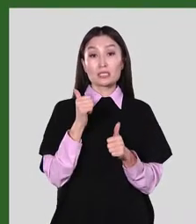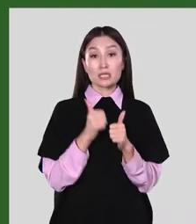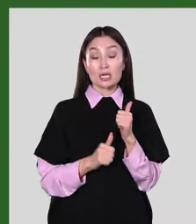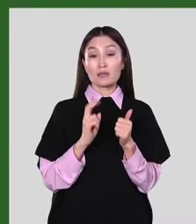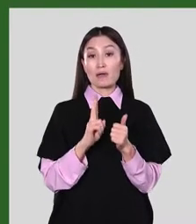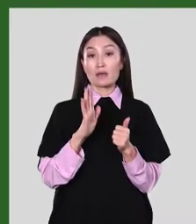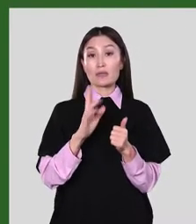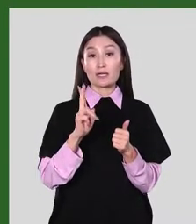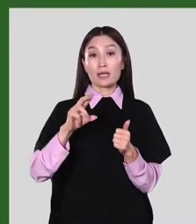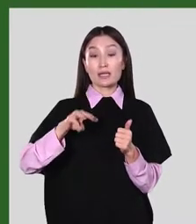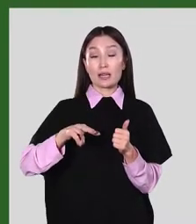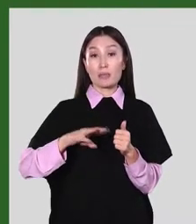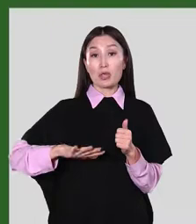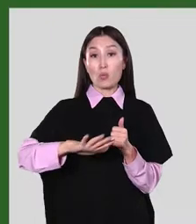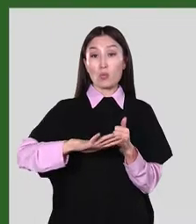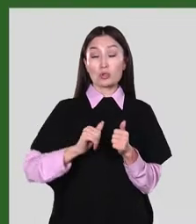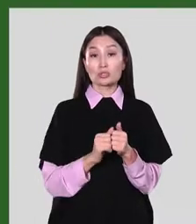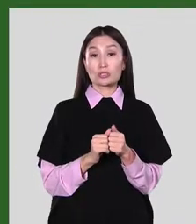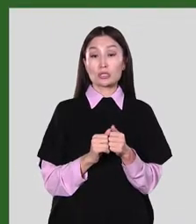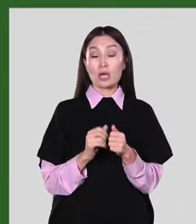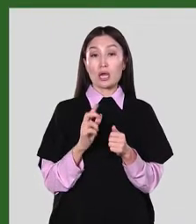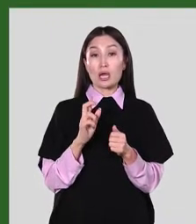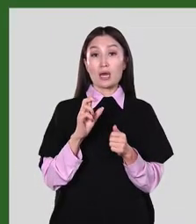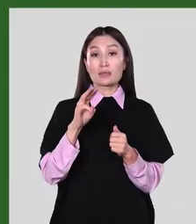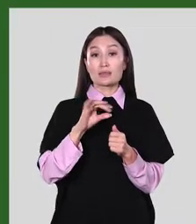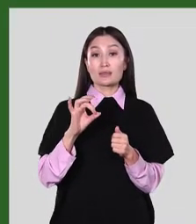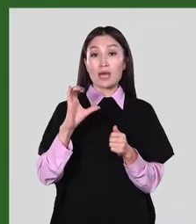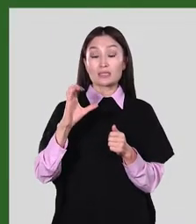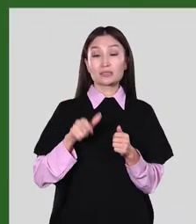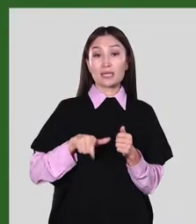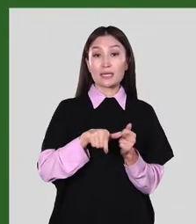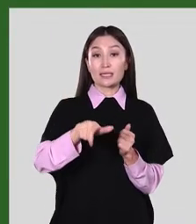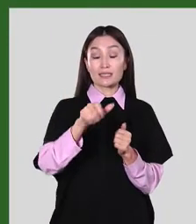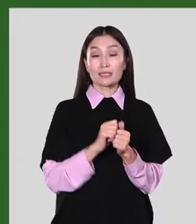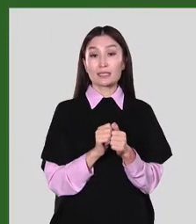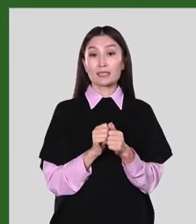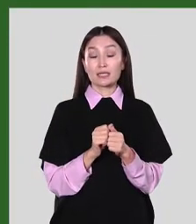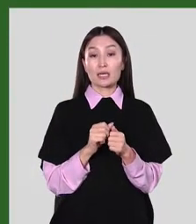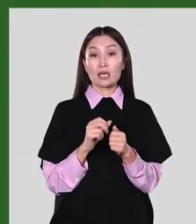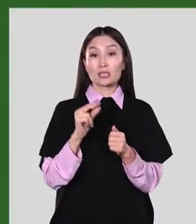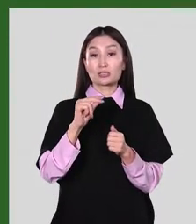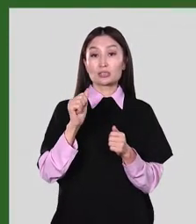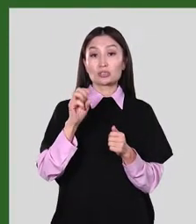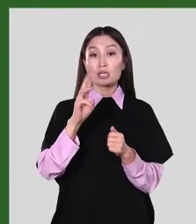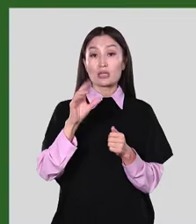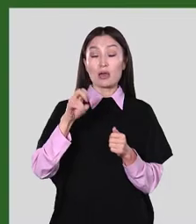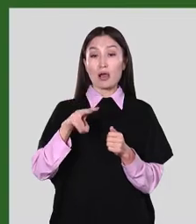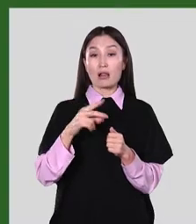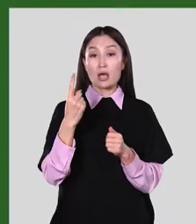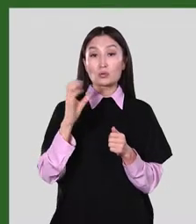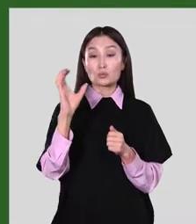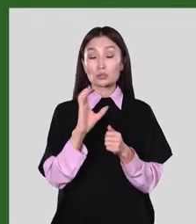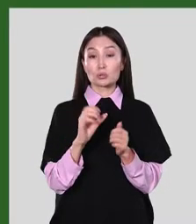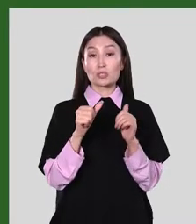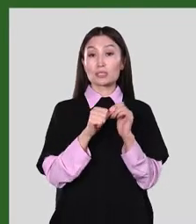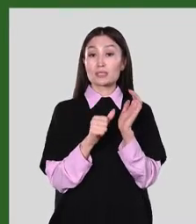квадратного километра площади бассейна реки tires левого притока реки чаткал стекает в одну секунду